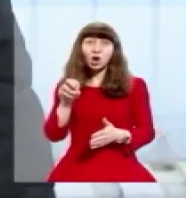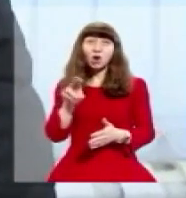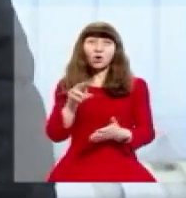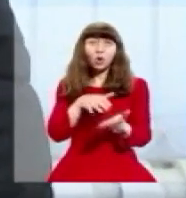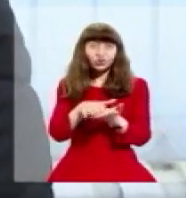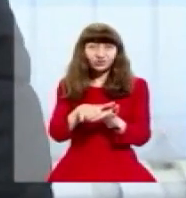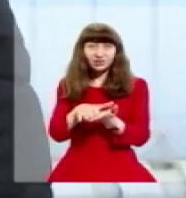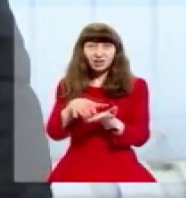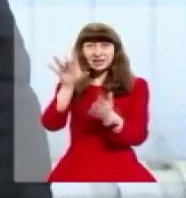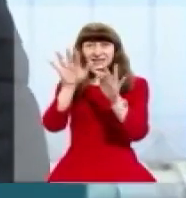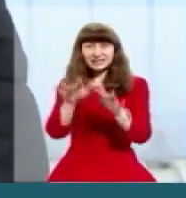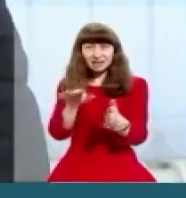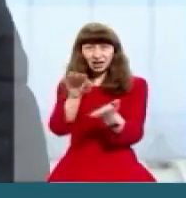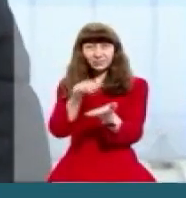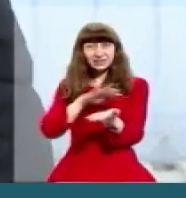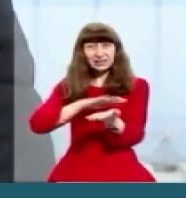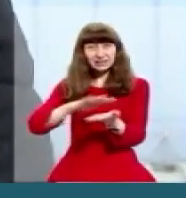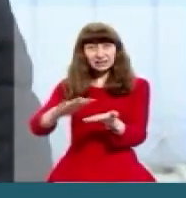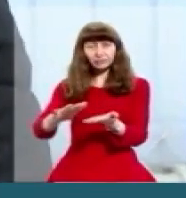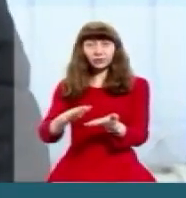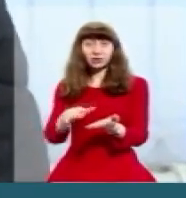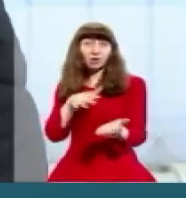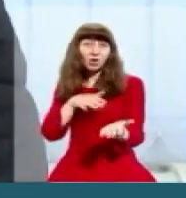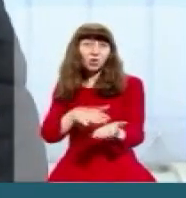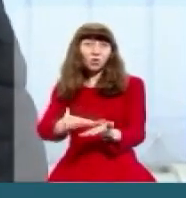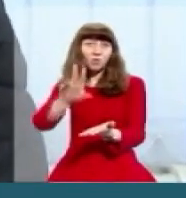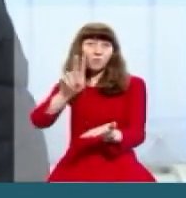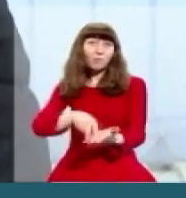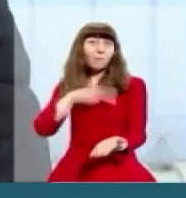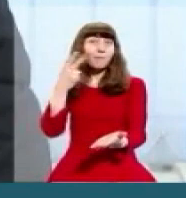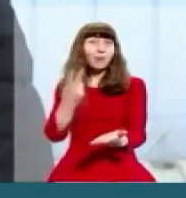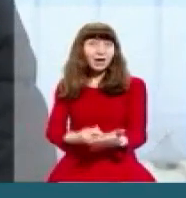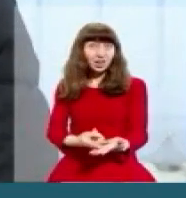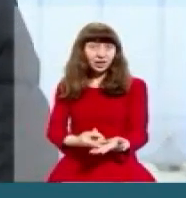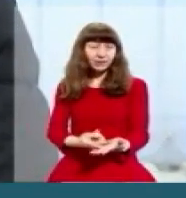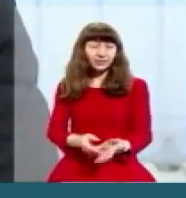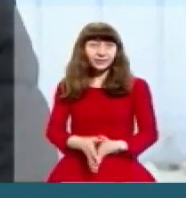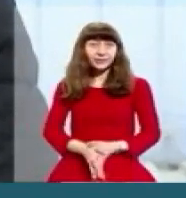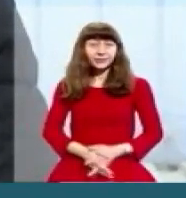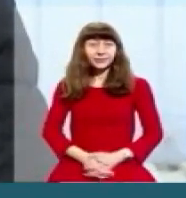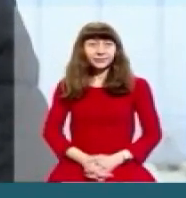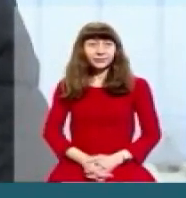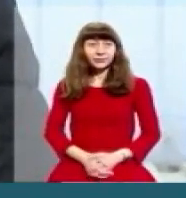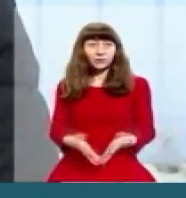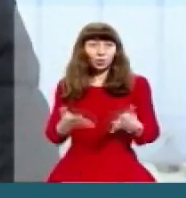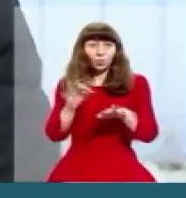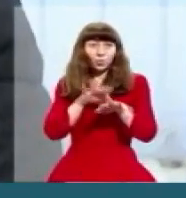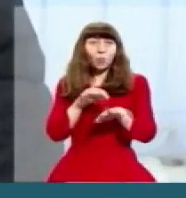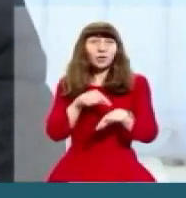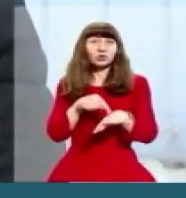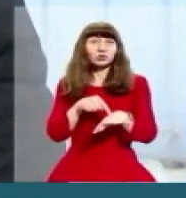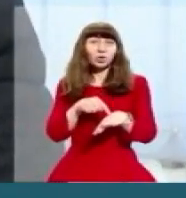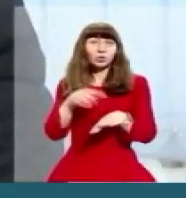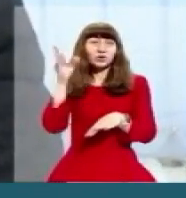засыпан снегом, наступила и упала вот плашмя буквально. А какую боль почувствовала в целом? Вот что я не знаю,